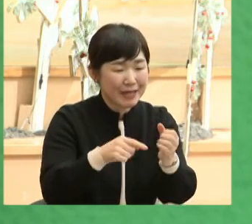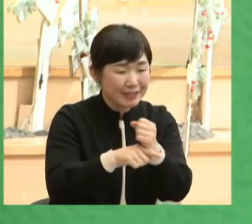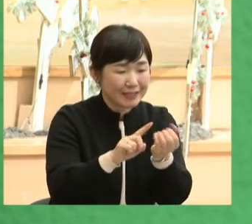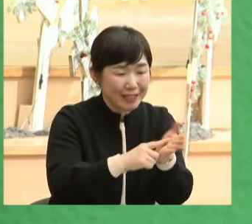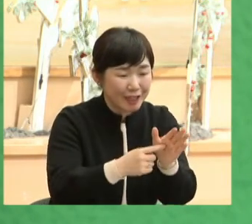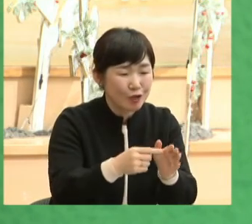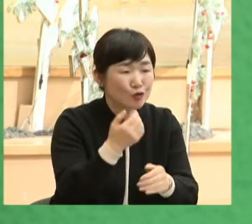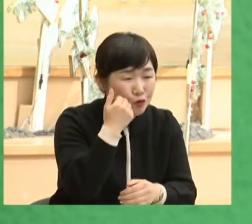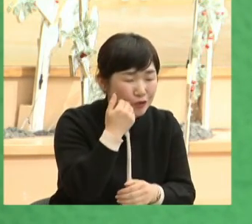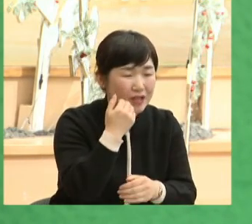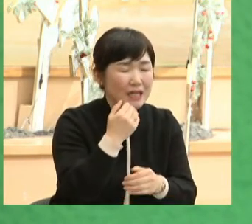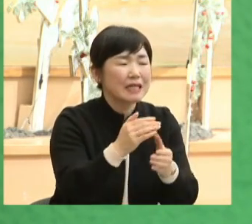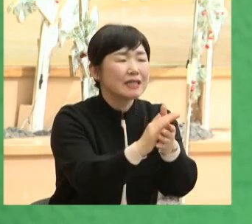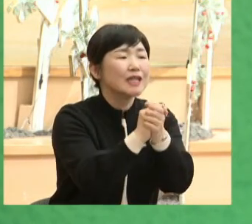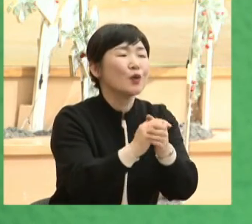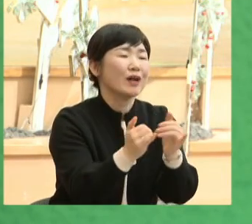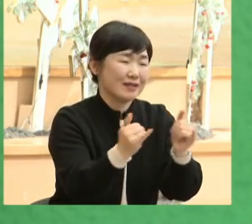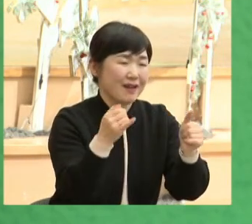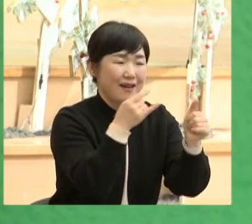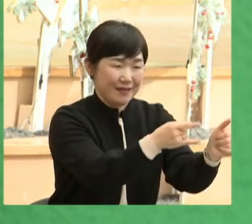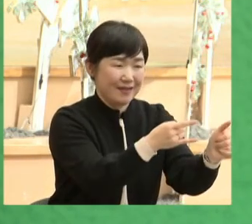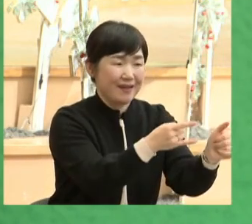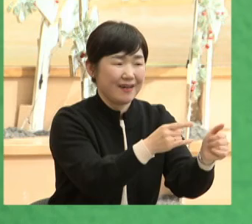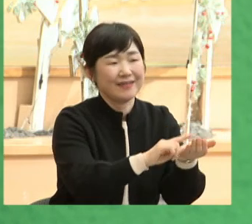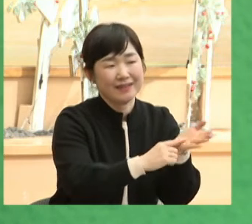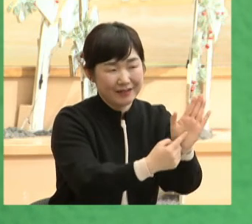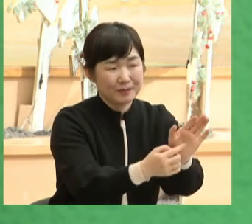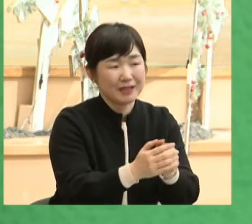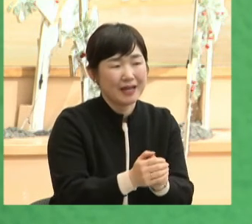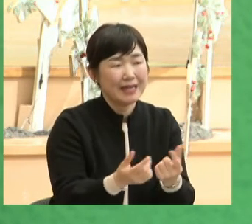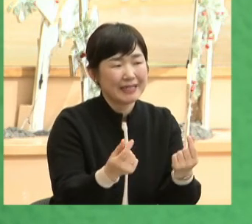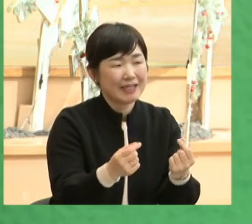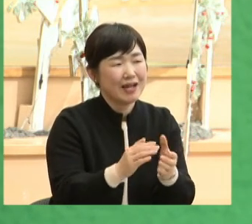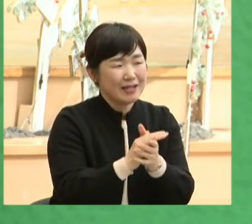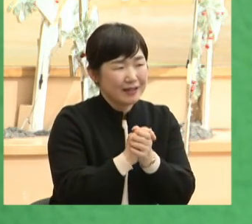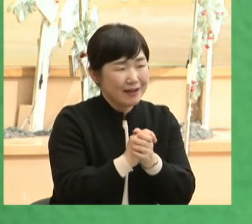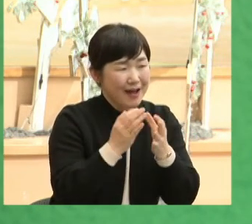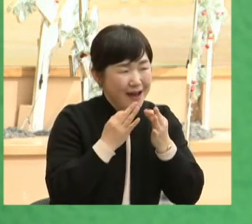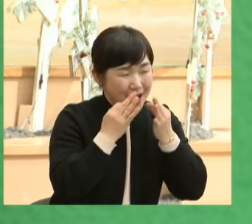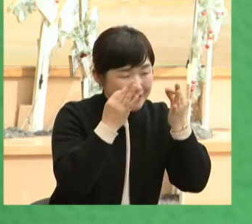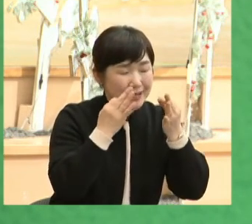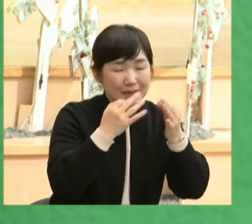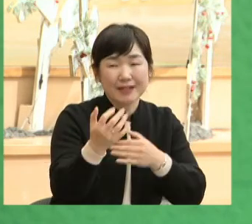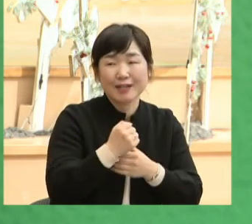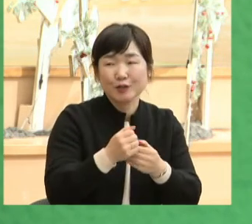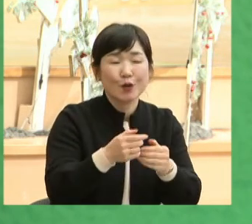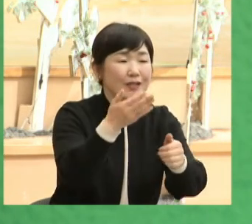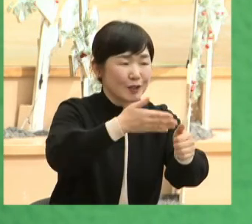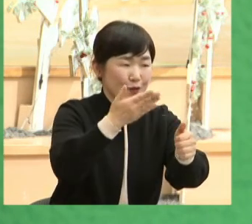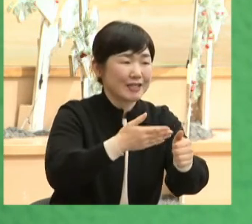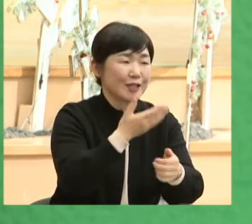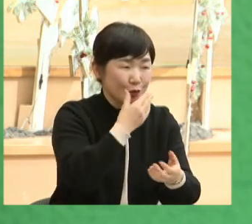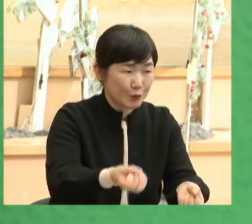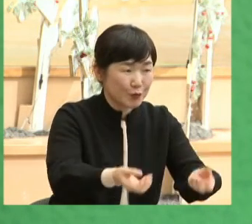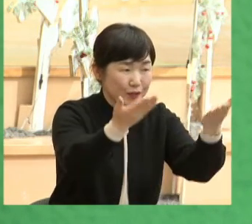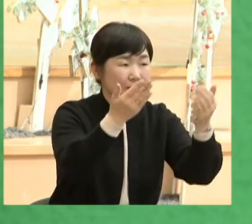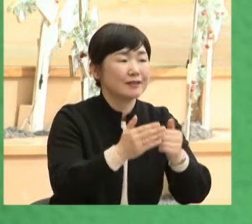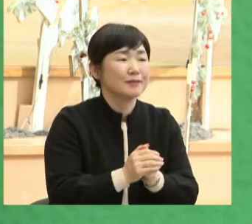오늘 밤에 이런 절절한 마음을 가지고 기도할 수 있는 하나님의 종들의 될 수 있기를 주님의 이름으로 축원합니다